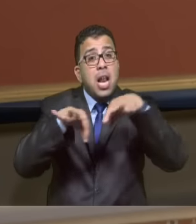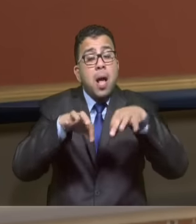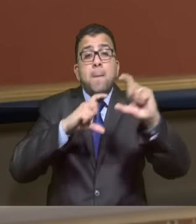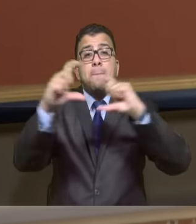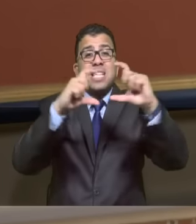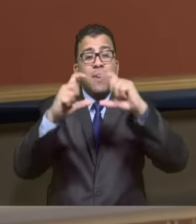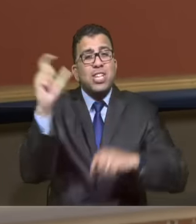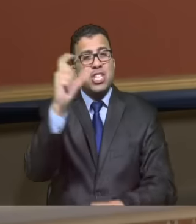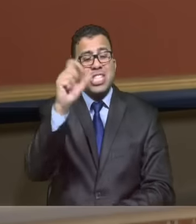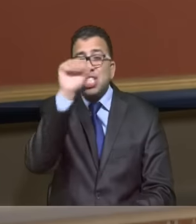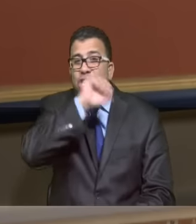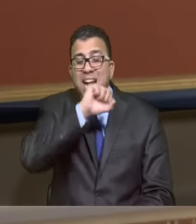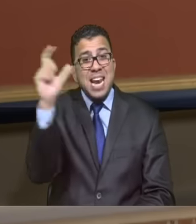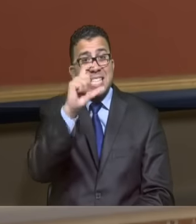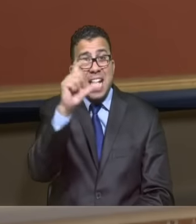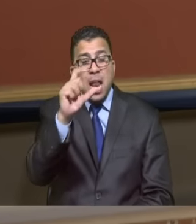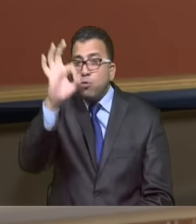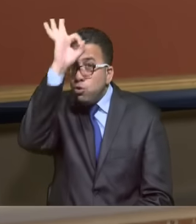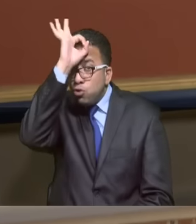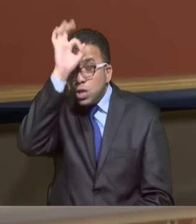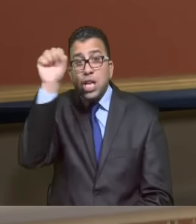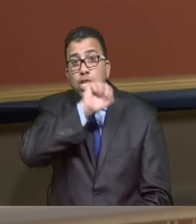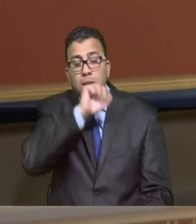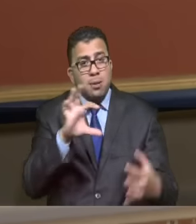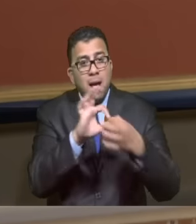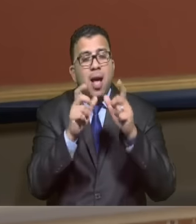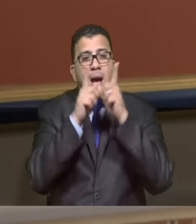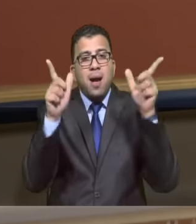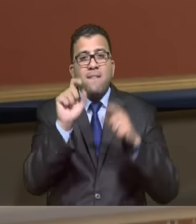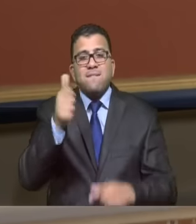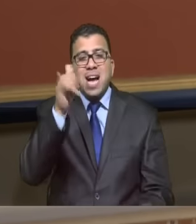مصرف الشارقة الإسلامي والقيادة العامة لشرطة الشارقة. لأخبار الدار فايزة الضنحاني.